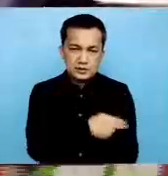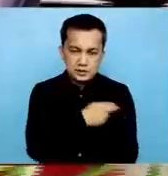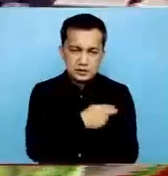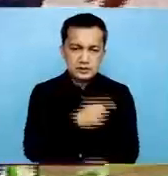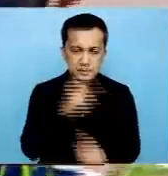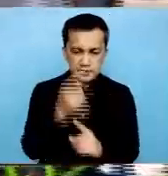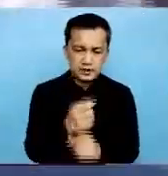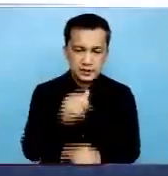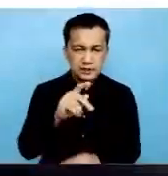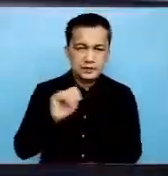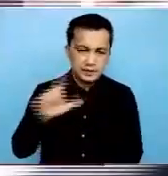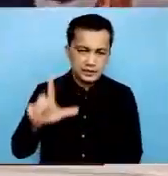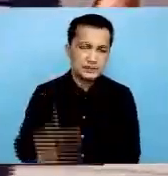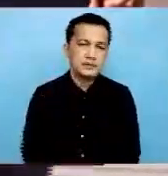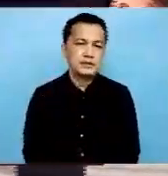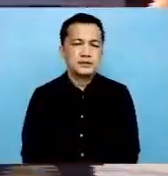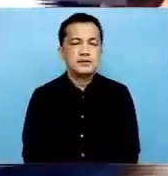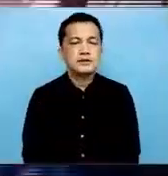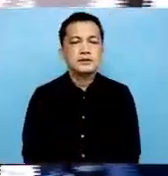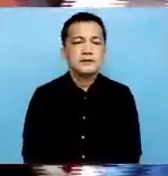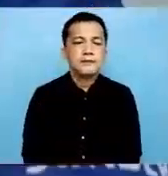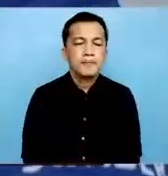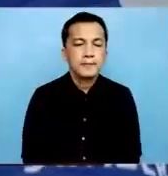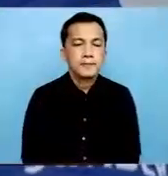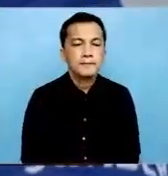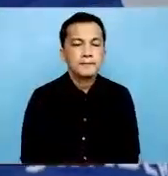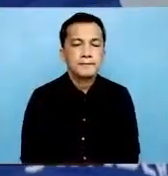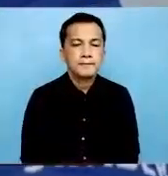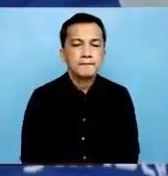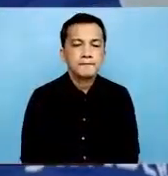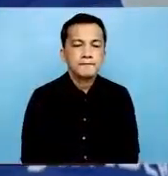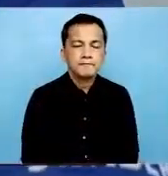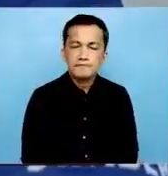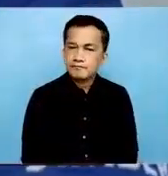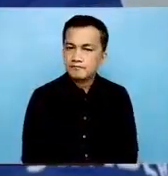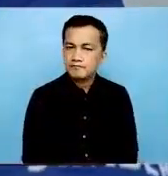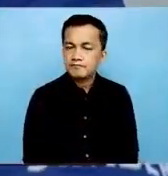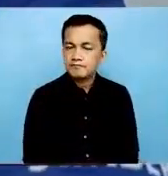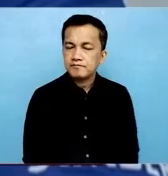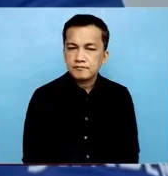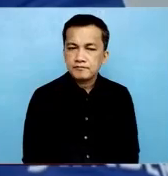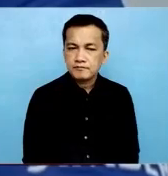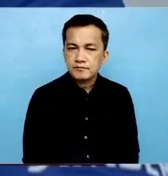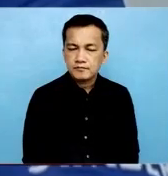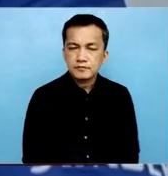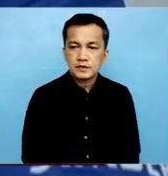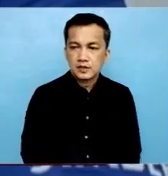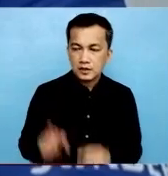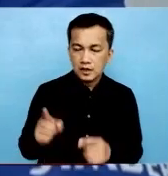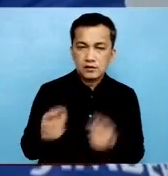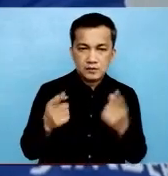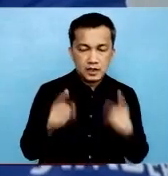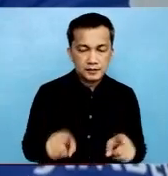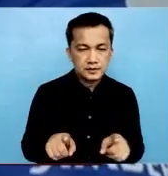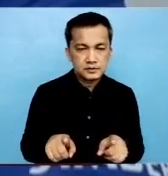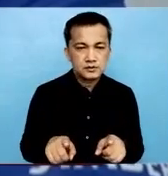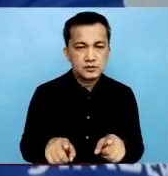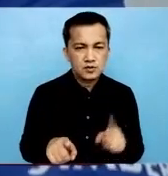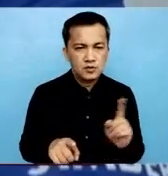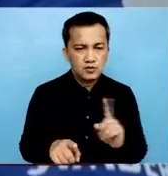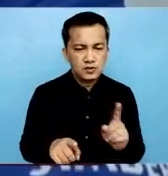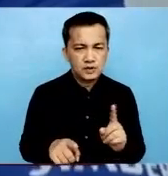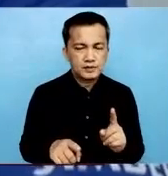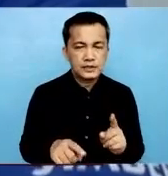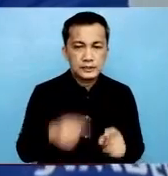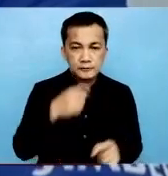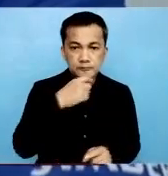ng Abril. So kung severe exposure to sunlight, ang tendency is ma-dehydrated